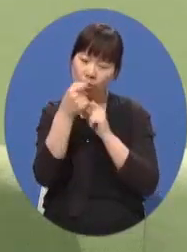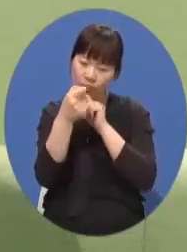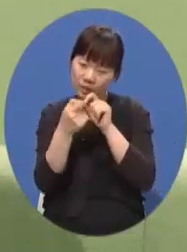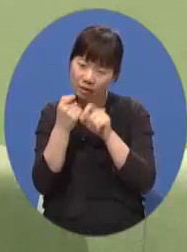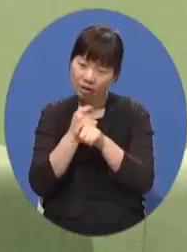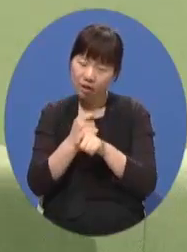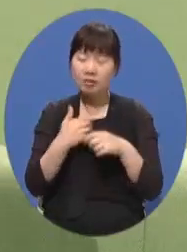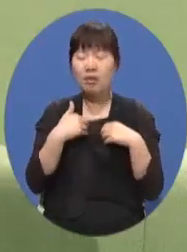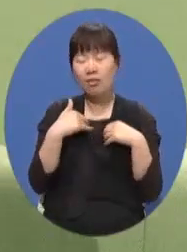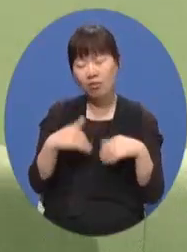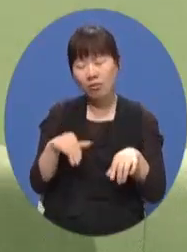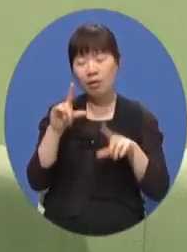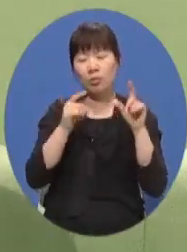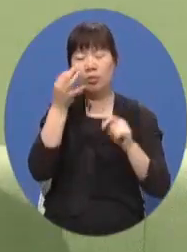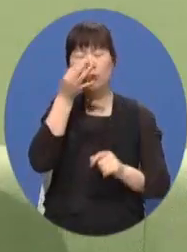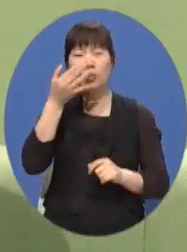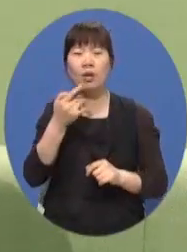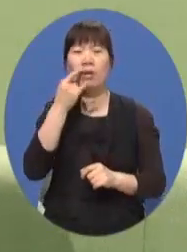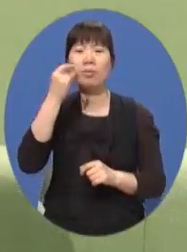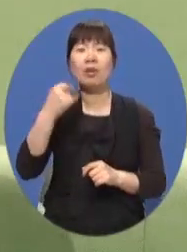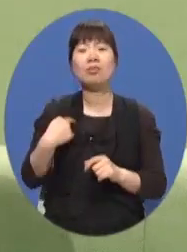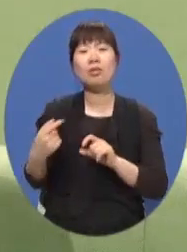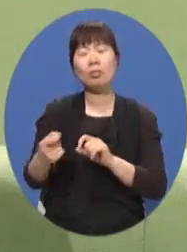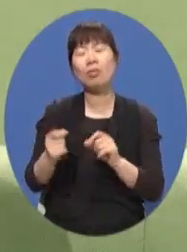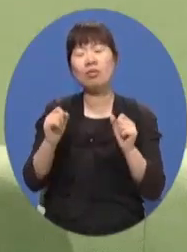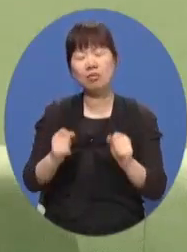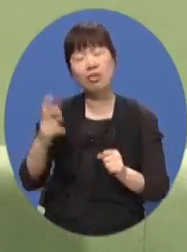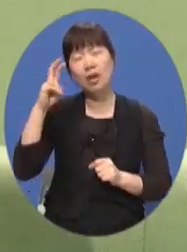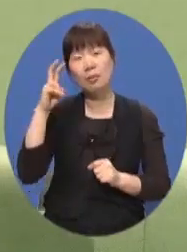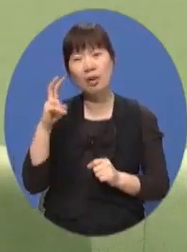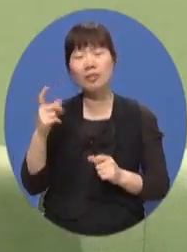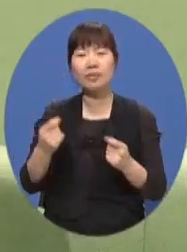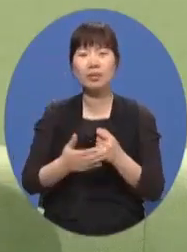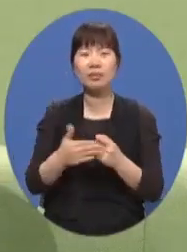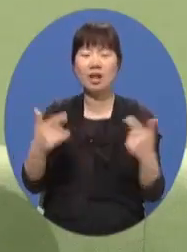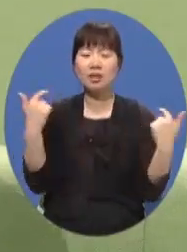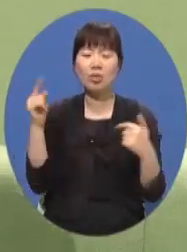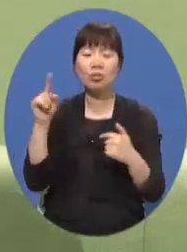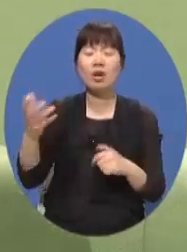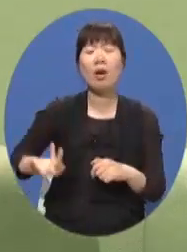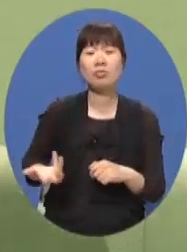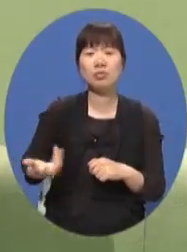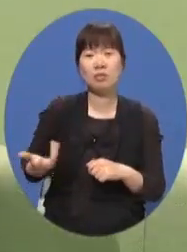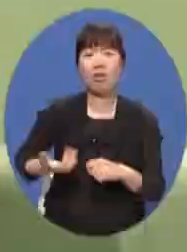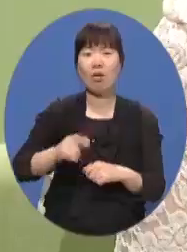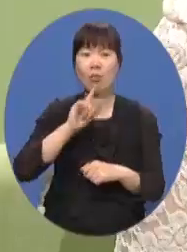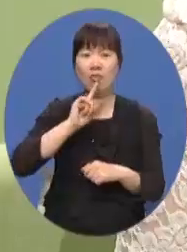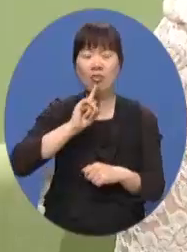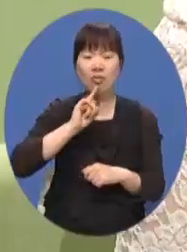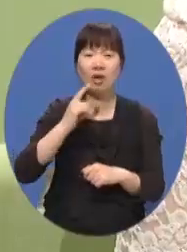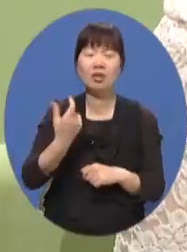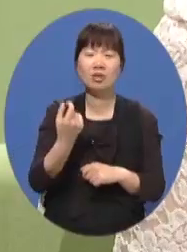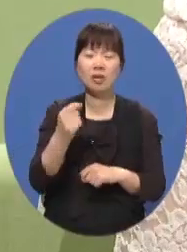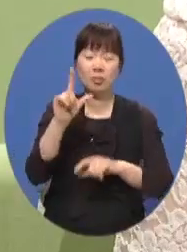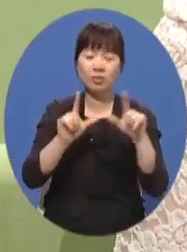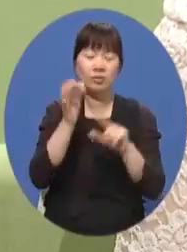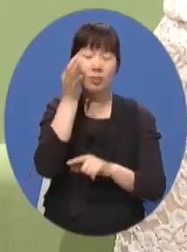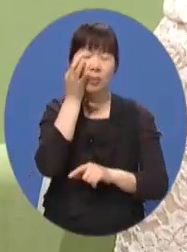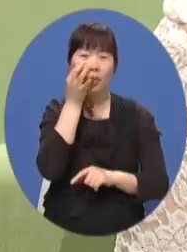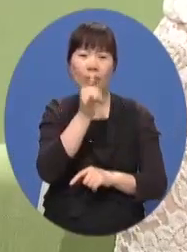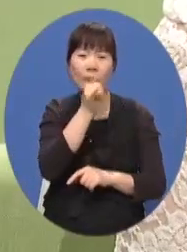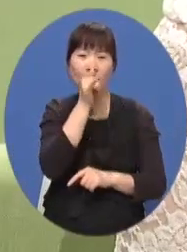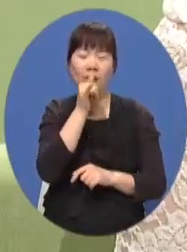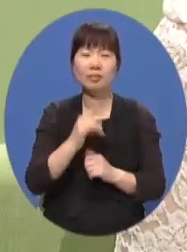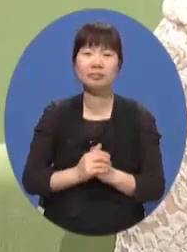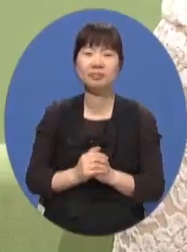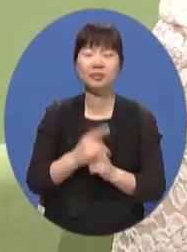내가 약한 모습을 보이면 엄마가 내 옆에 있을 수 있겠구나. 그래서 맨날 어디 아프다 그러고 이제 이런 모습 보이는 경우들이 네,